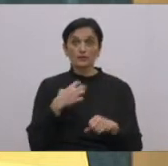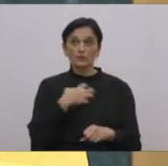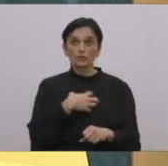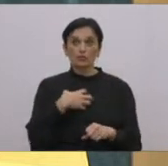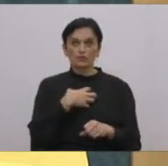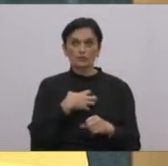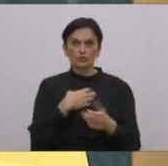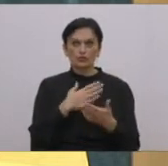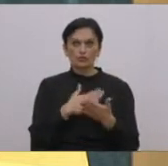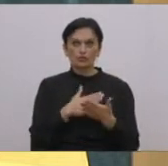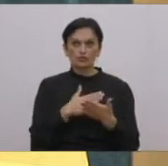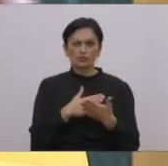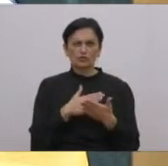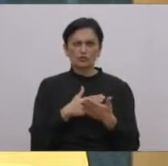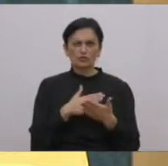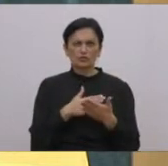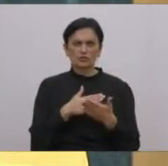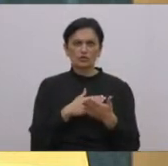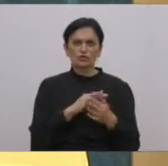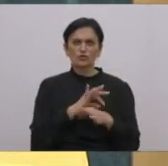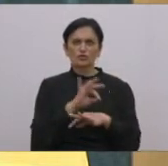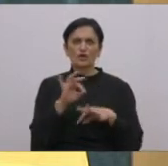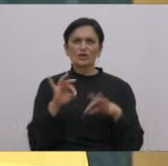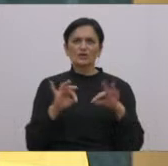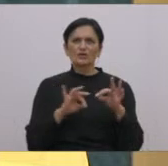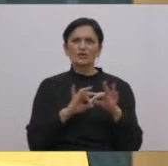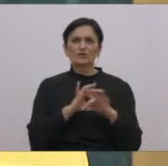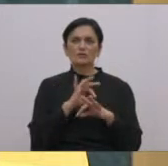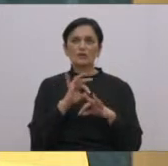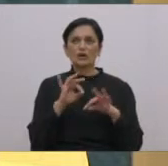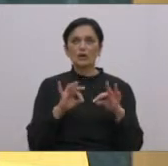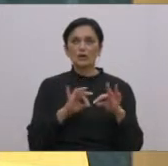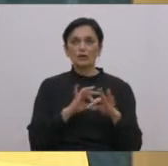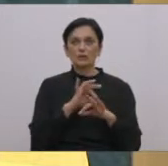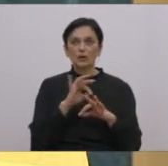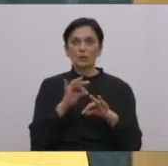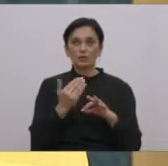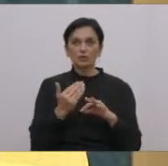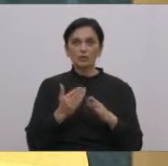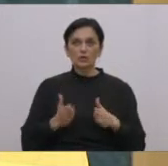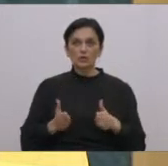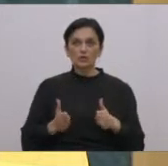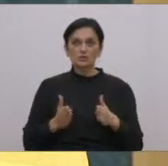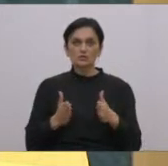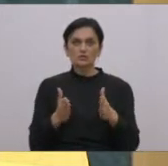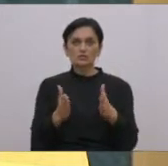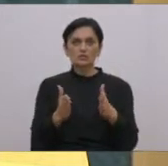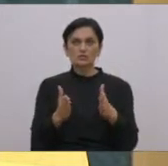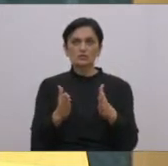მნიშვნელოვანია ის, რომ აღნიშნული პროექტის ფარგლებში რეალურად გზა უკვე